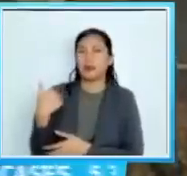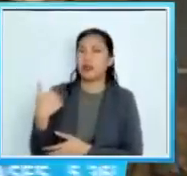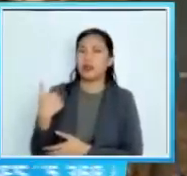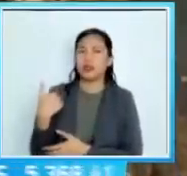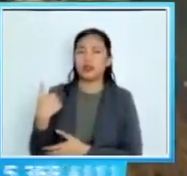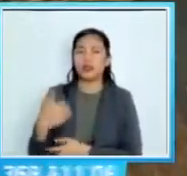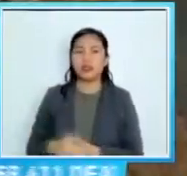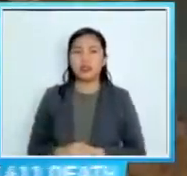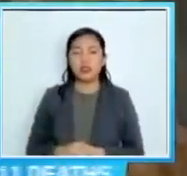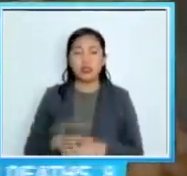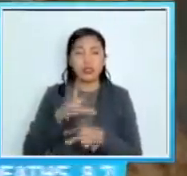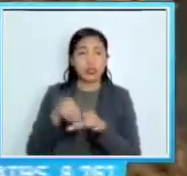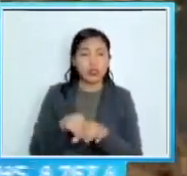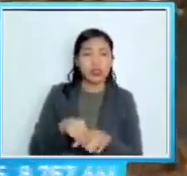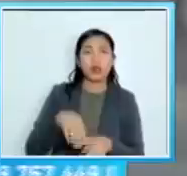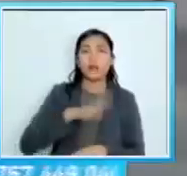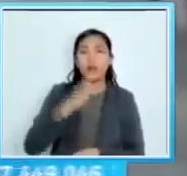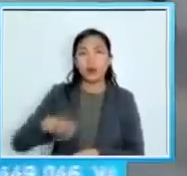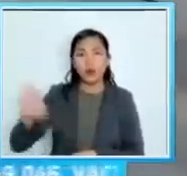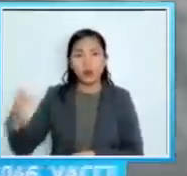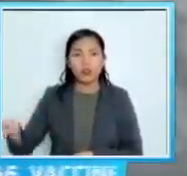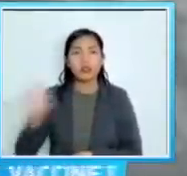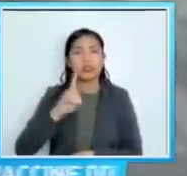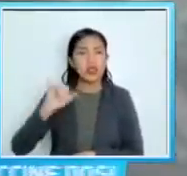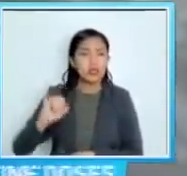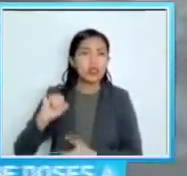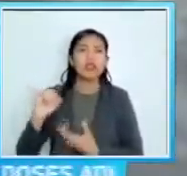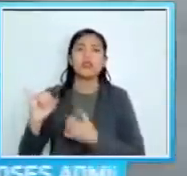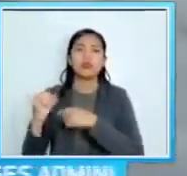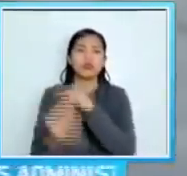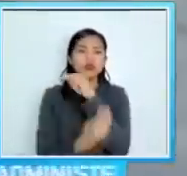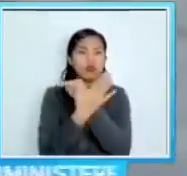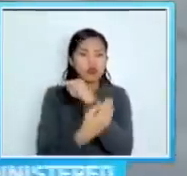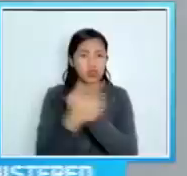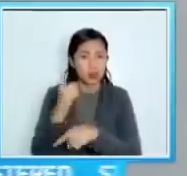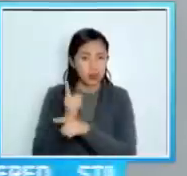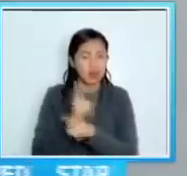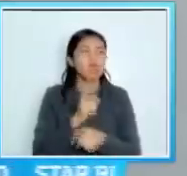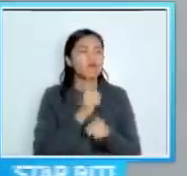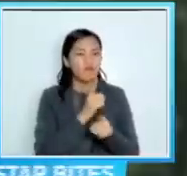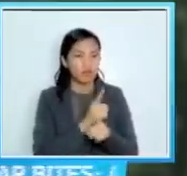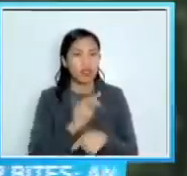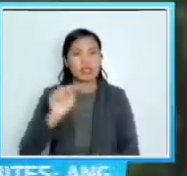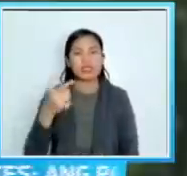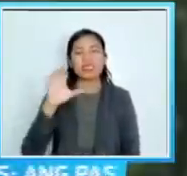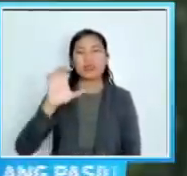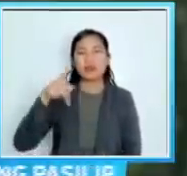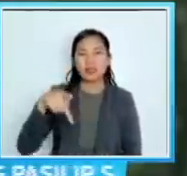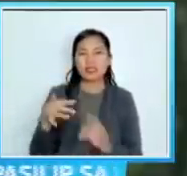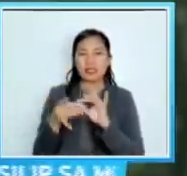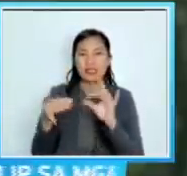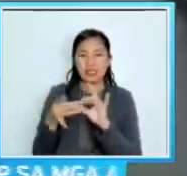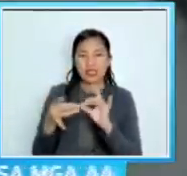Bohol. Tama, sir, no? Yeah. Sabi ng NGCP, sa 95 transmission lines na tinamaan ng bagyo, 22 na